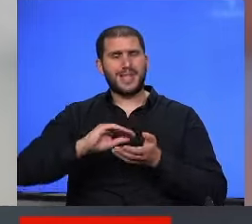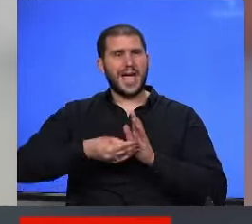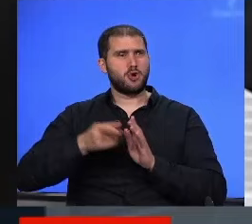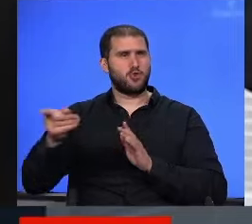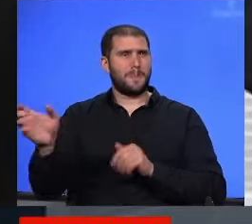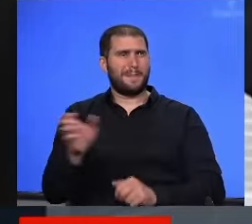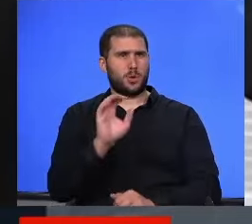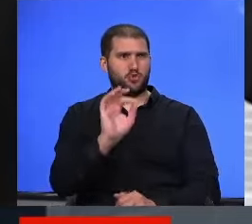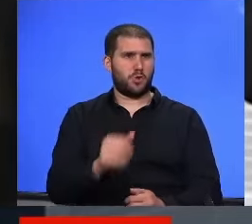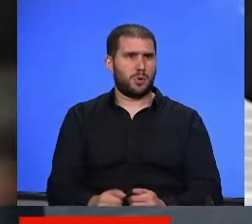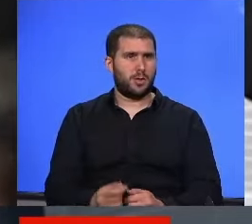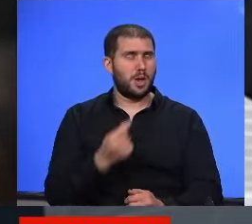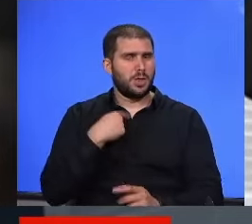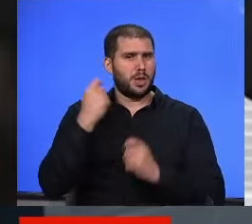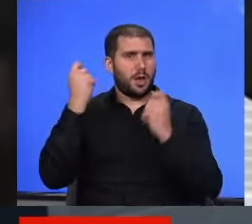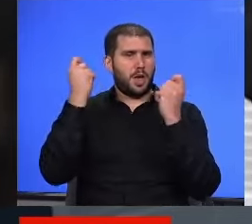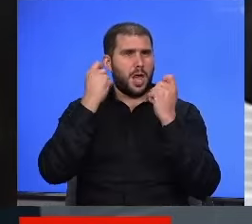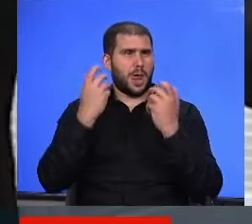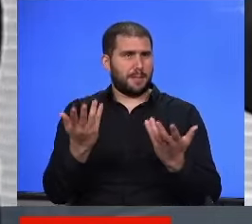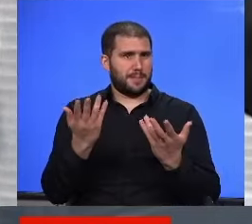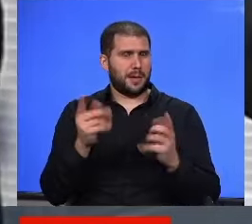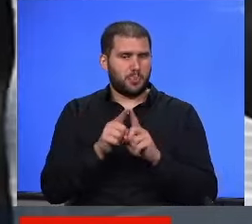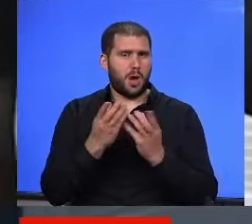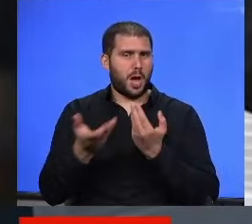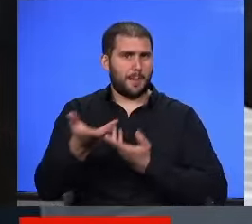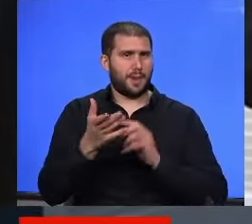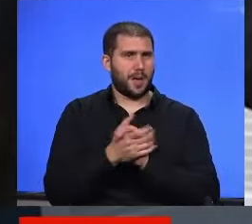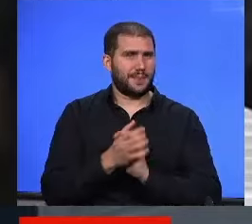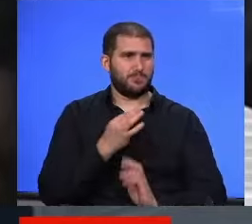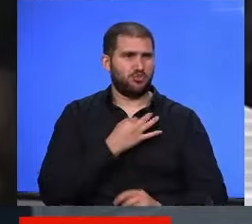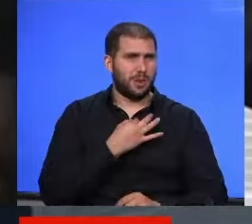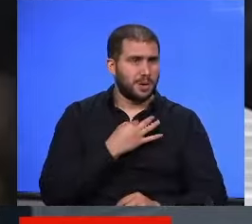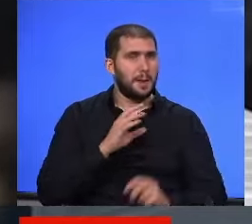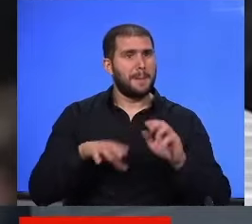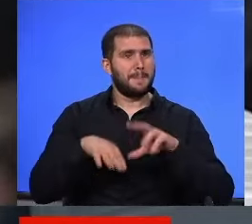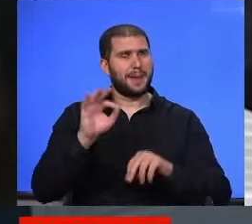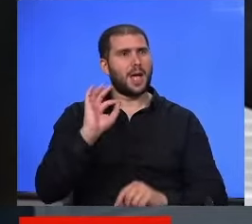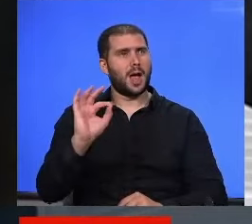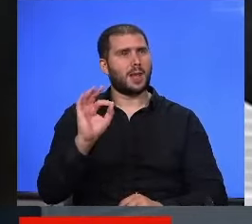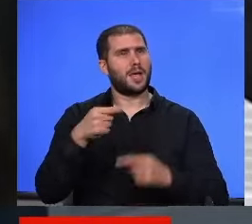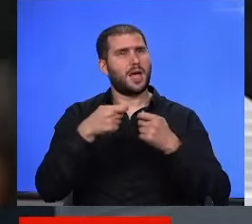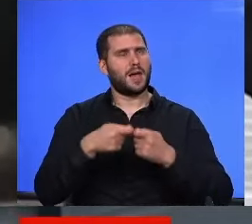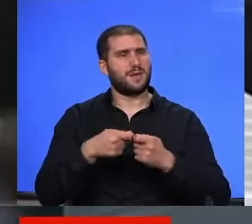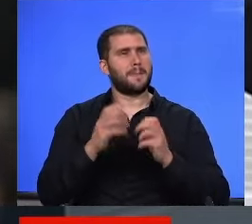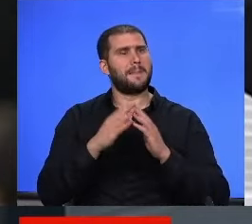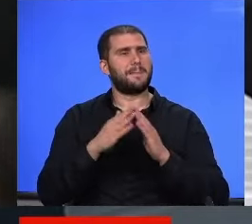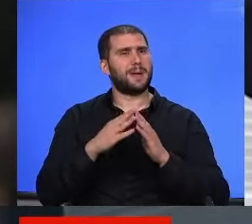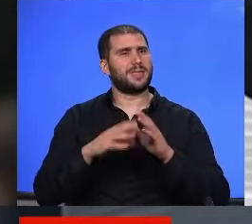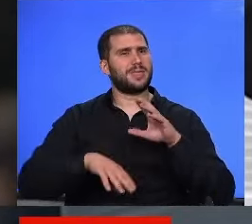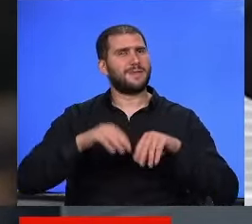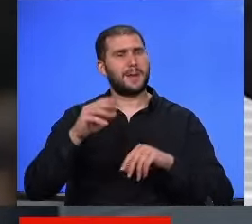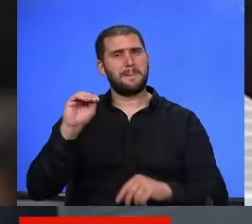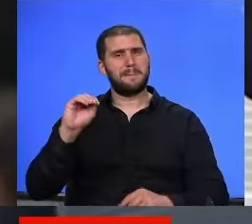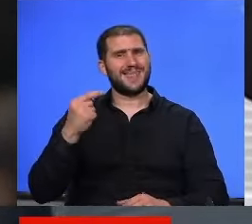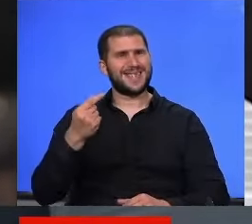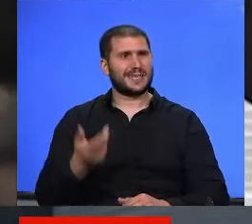מינויו. I was shocked, as were many of my colleagues, by the nomination of Representative Matt